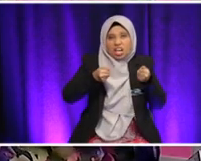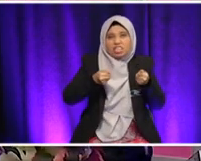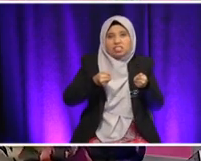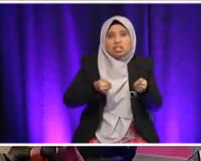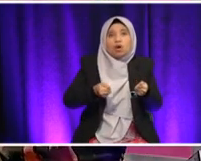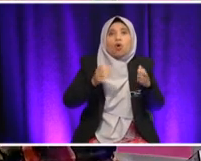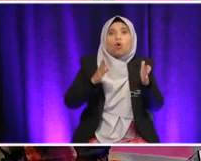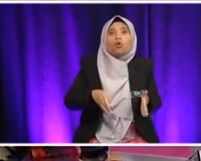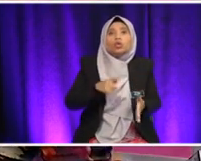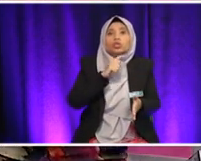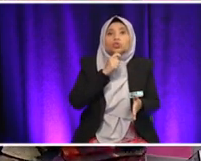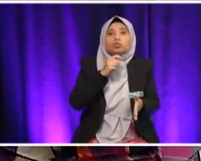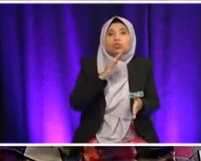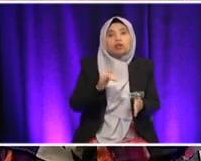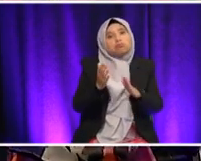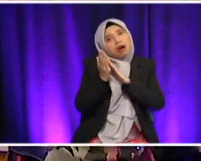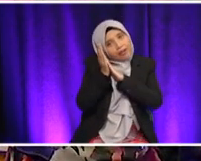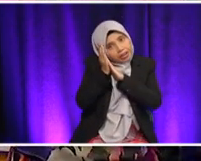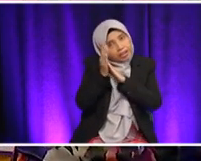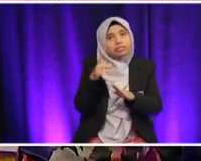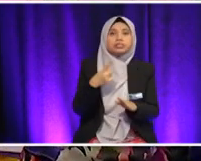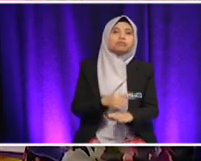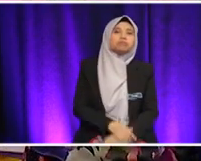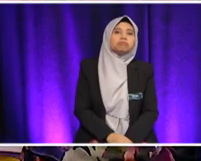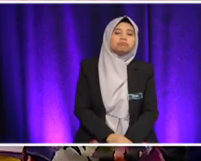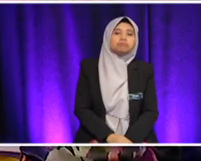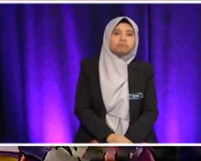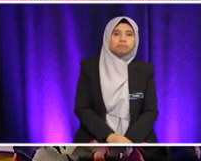warga emas yang udah tidak berupaya oke